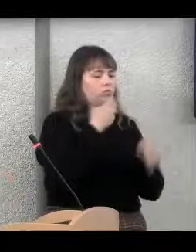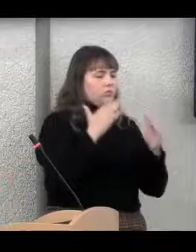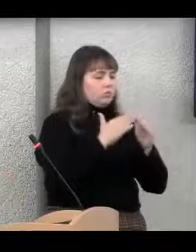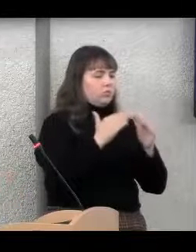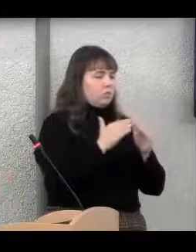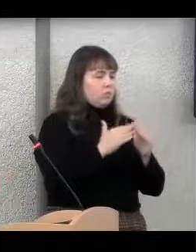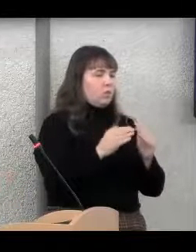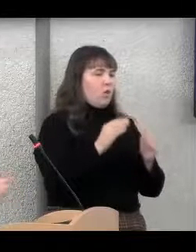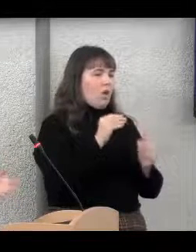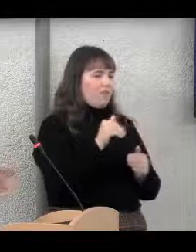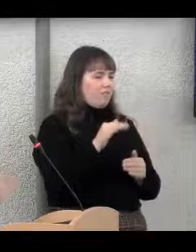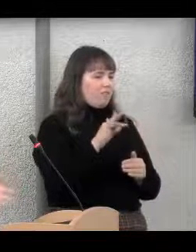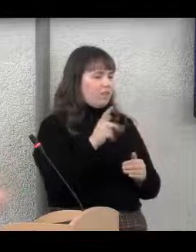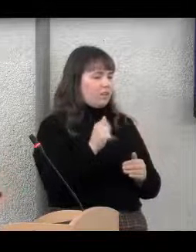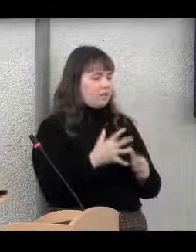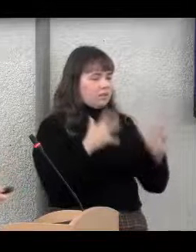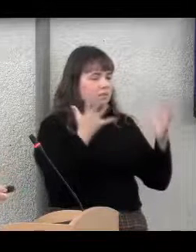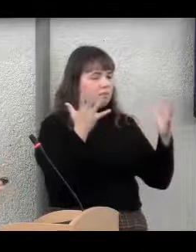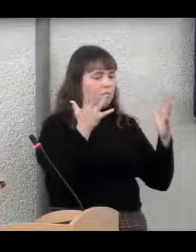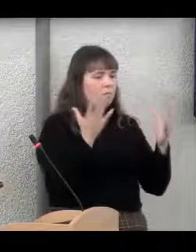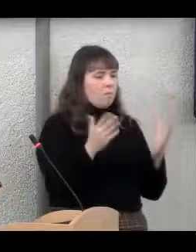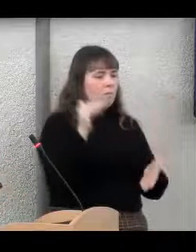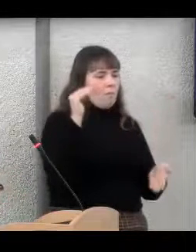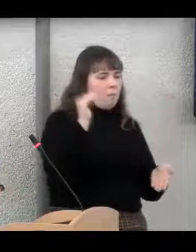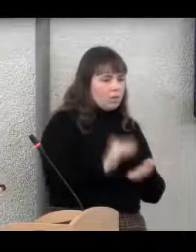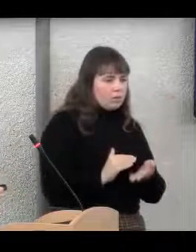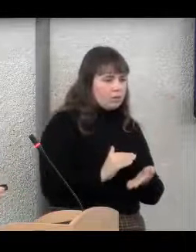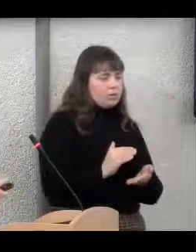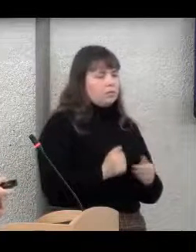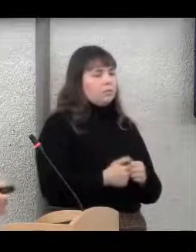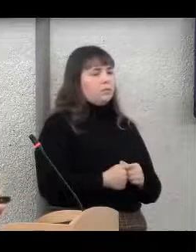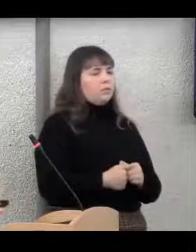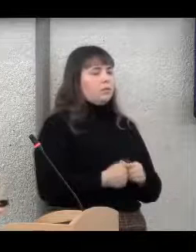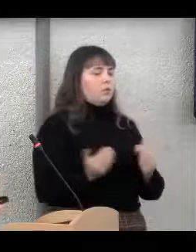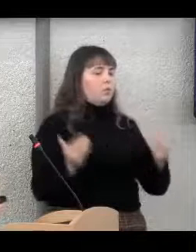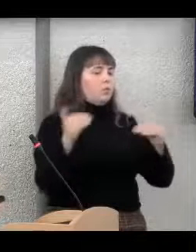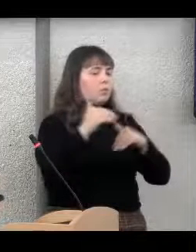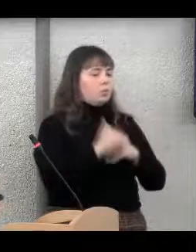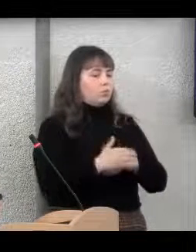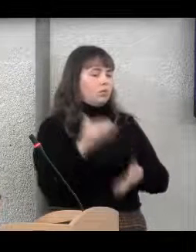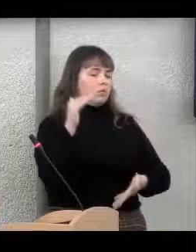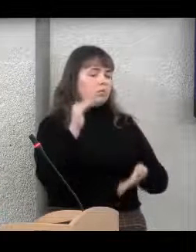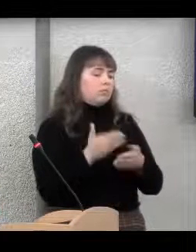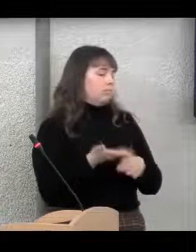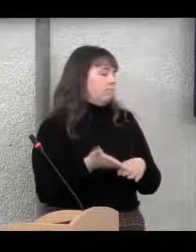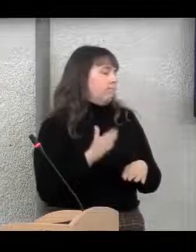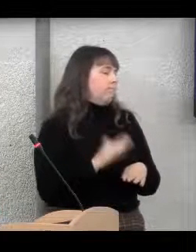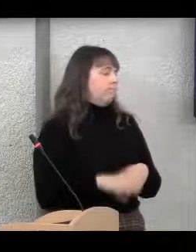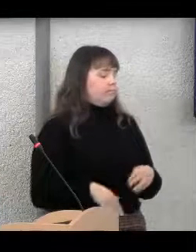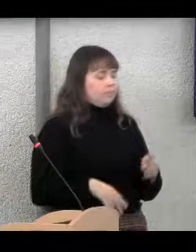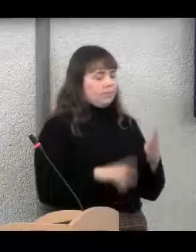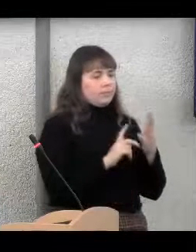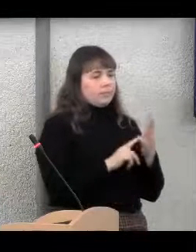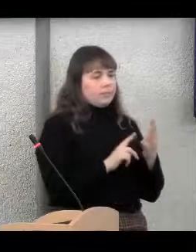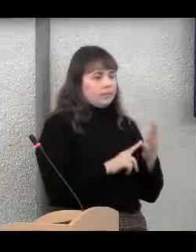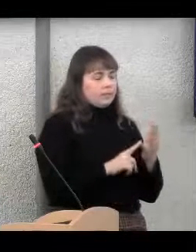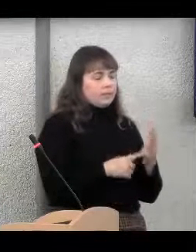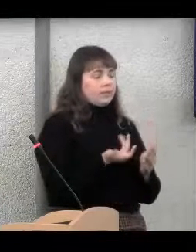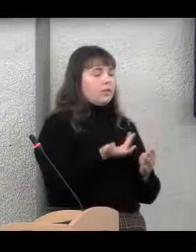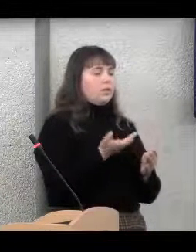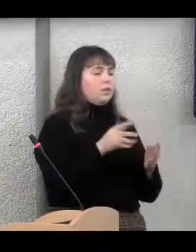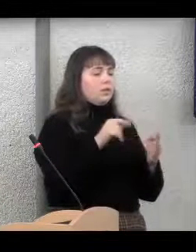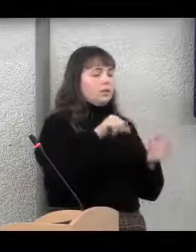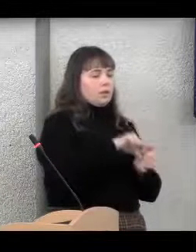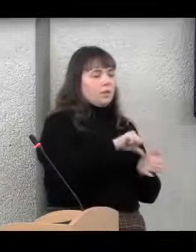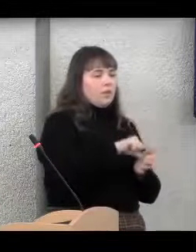ir tik tuomet kompensuoti tai, ko neįmanoma sumažinti, ko neįmanoma išvengti. Na ir ketvirtoji rekomendacija – tai dalyvavimas pilotiniuose projektuose. Kaip